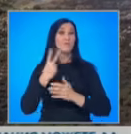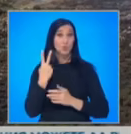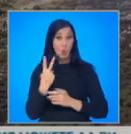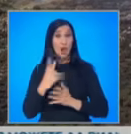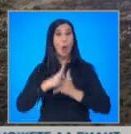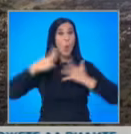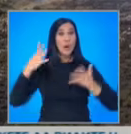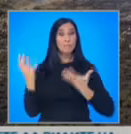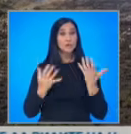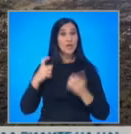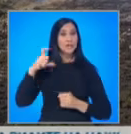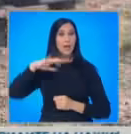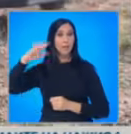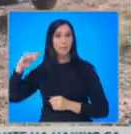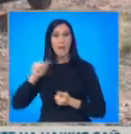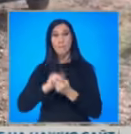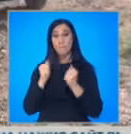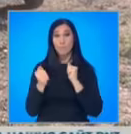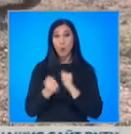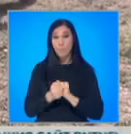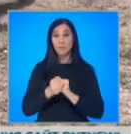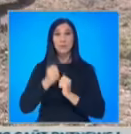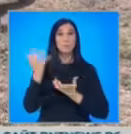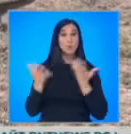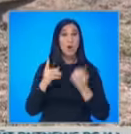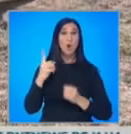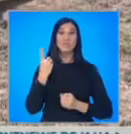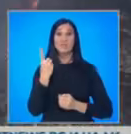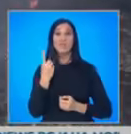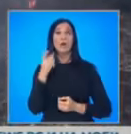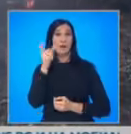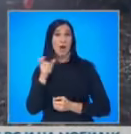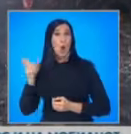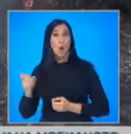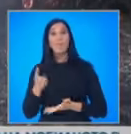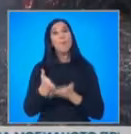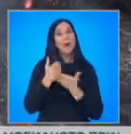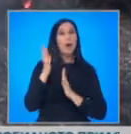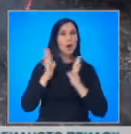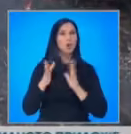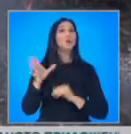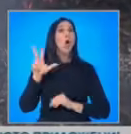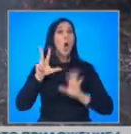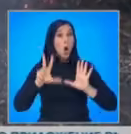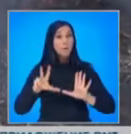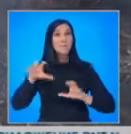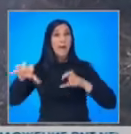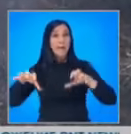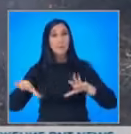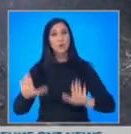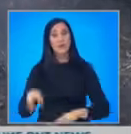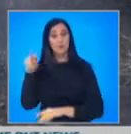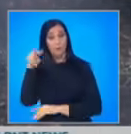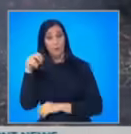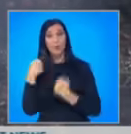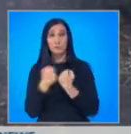пожар в Сакар планина. В борбата с стихията, освен пожарникари, помагаха и горски. 8 екипа остават да наблюдават на място, тъй като през целия